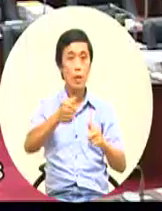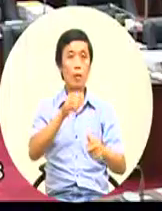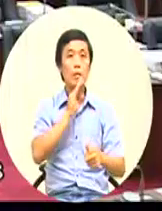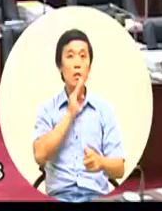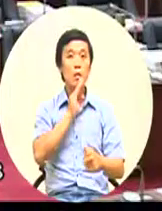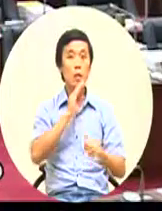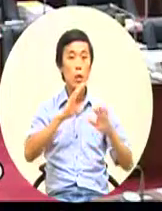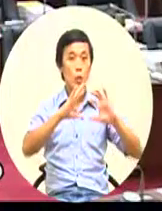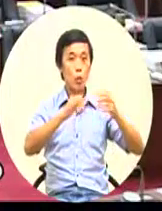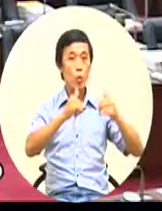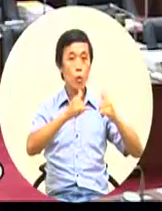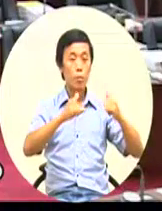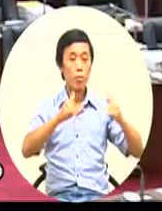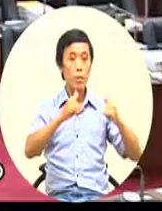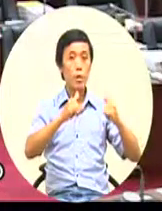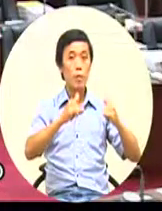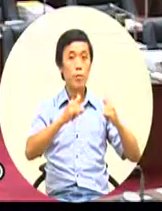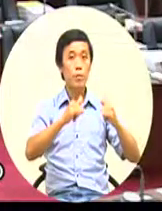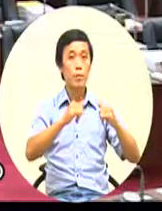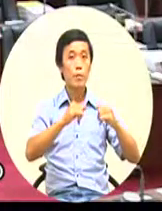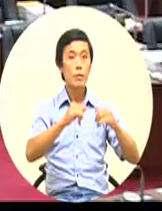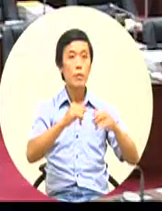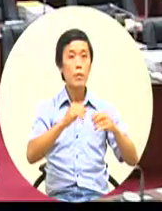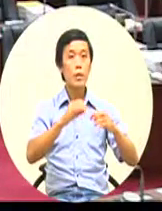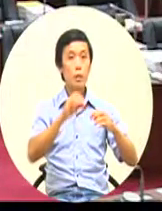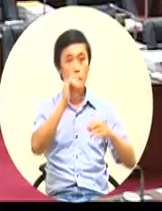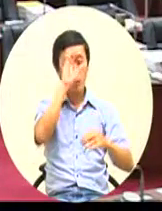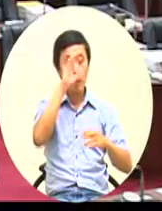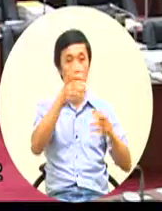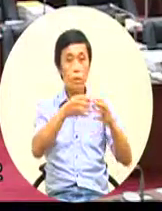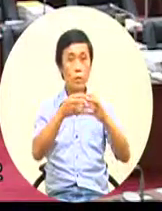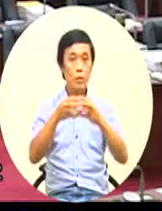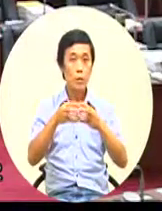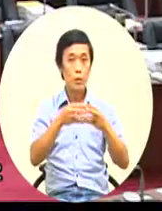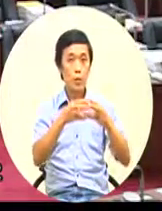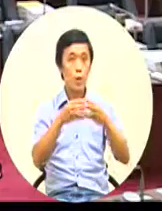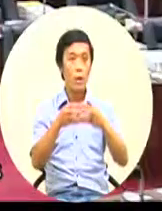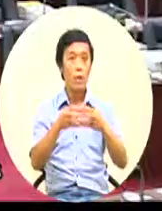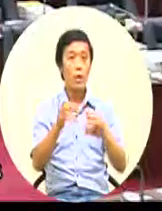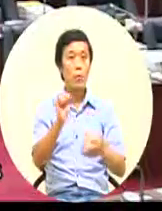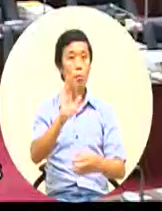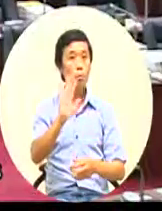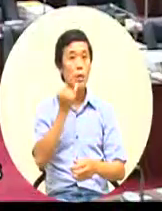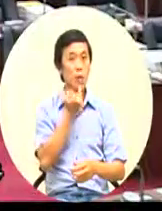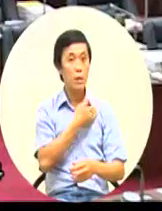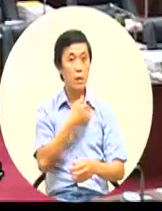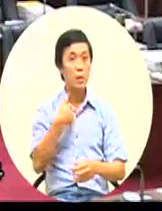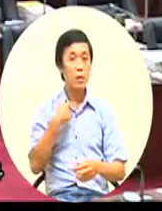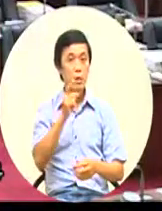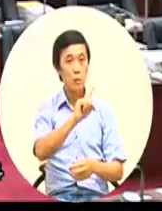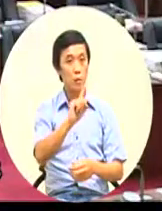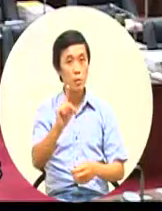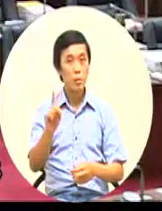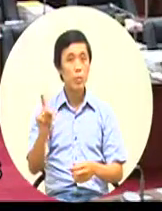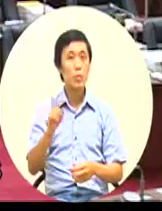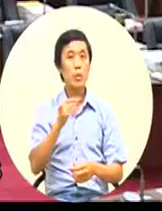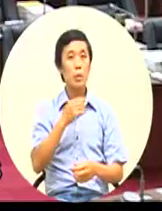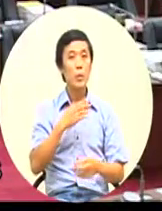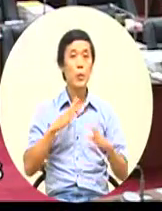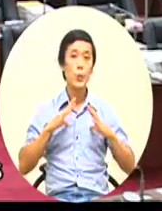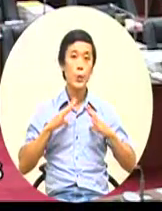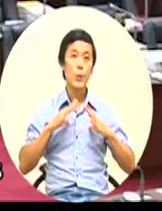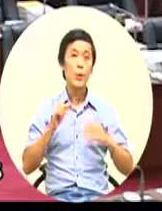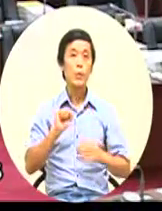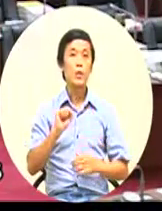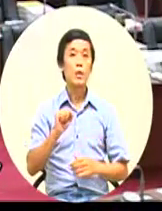不能打不还口，骂不还手，有钱拿就好了。那一天，我跟我们党团总召张胜富、干事长陈正